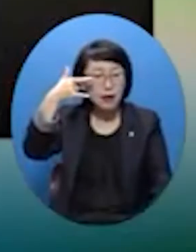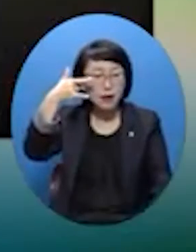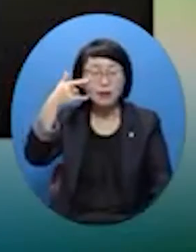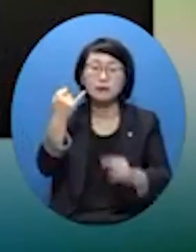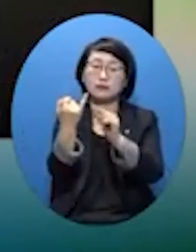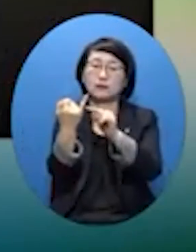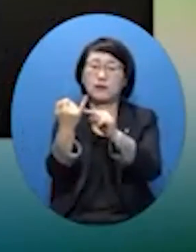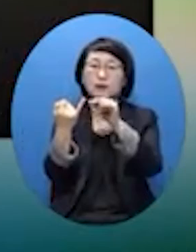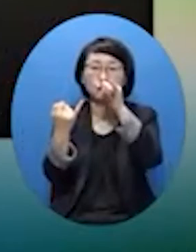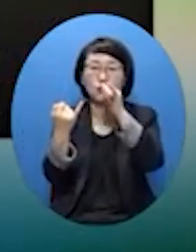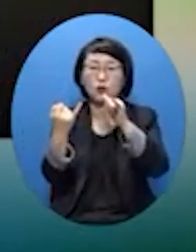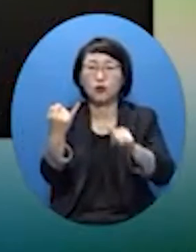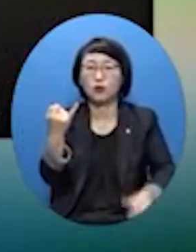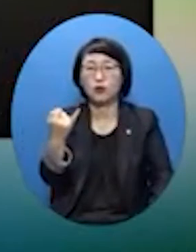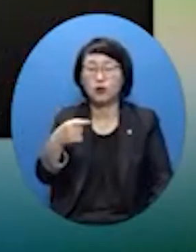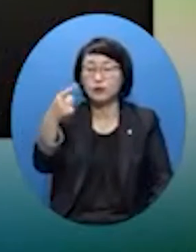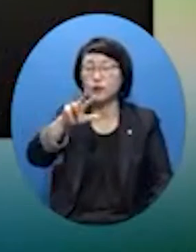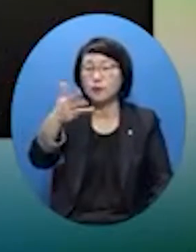분이 있습니다.